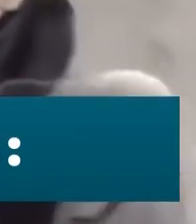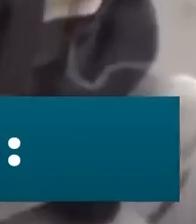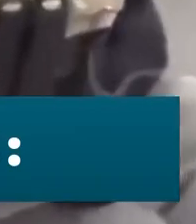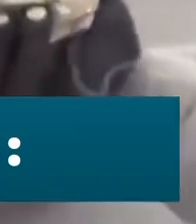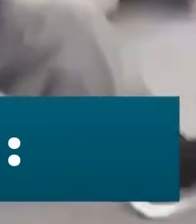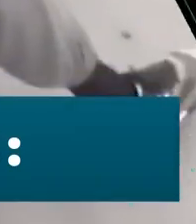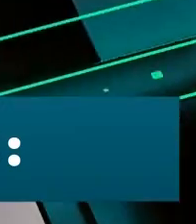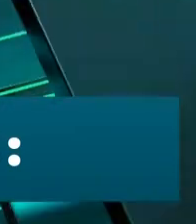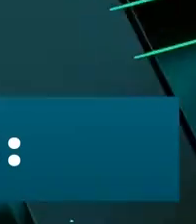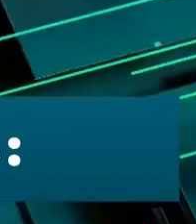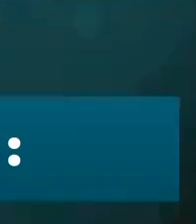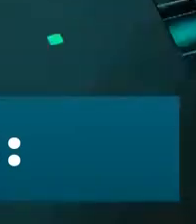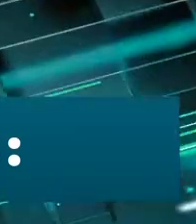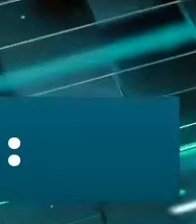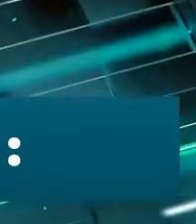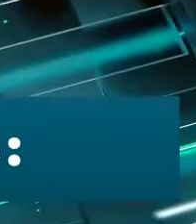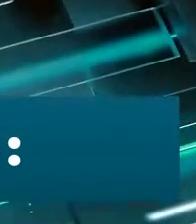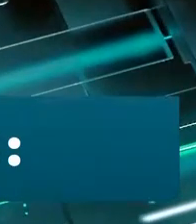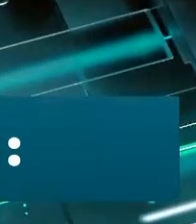ұсталды.